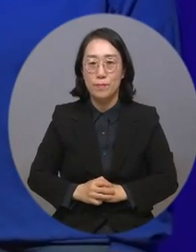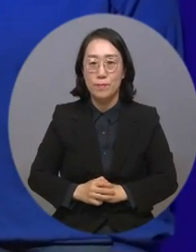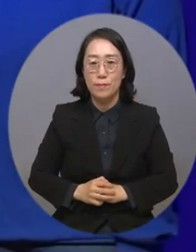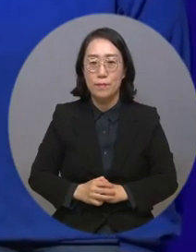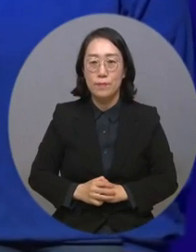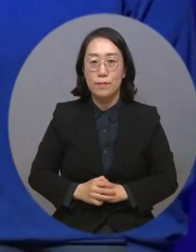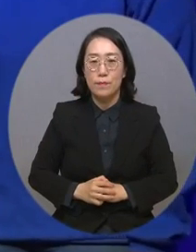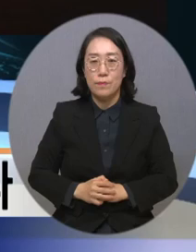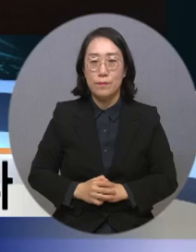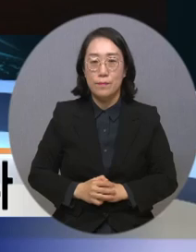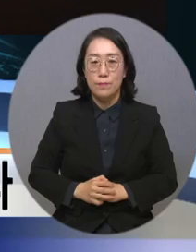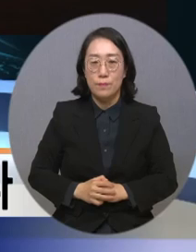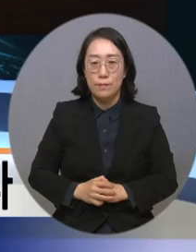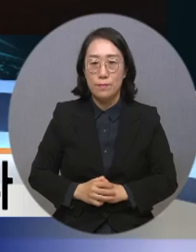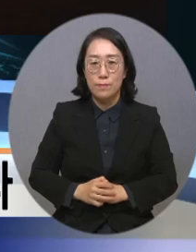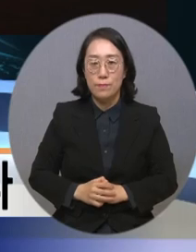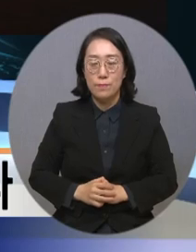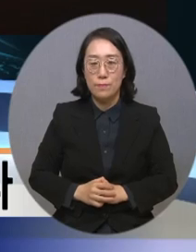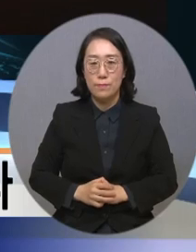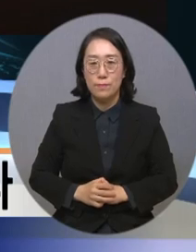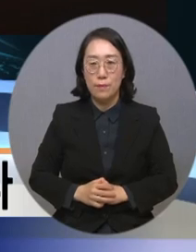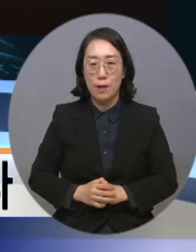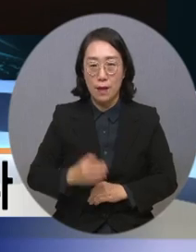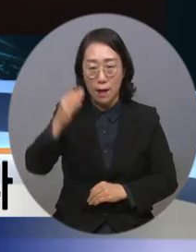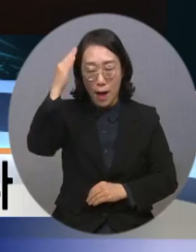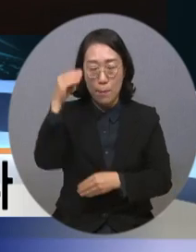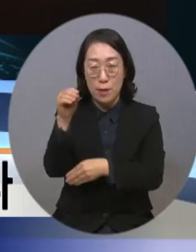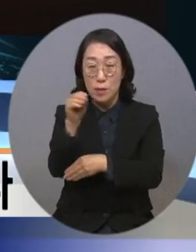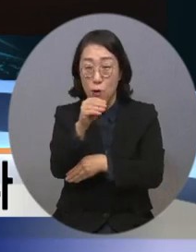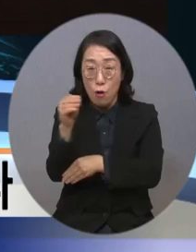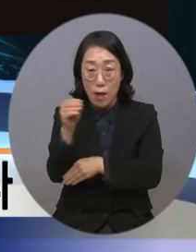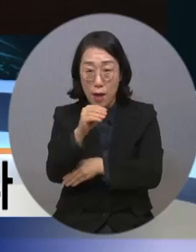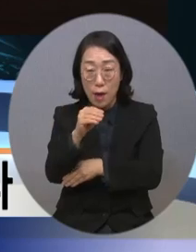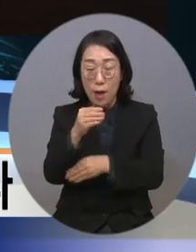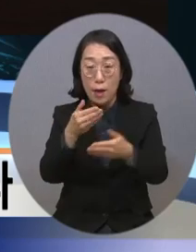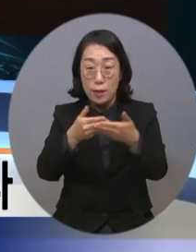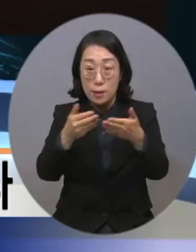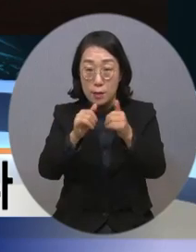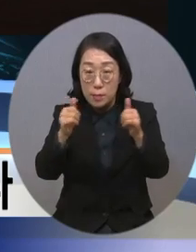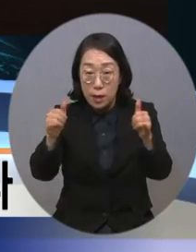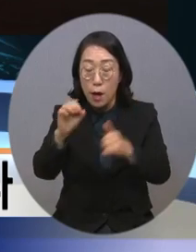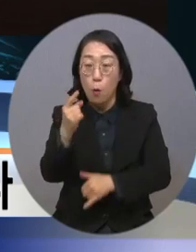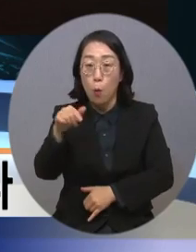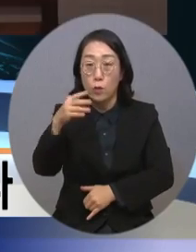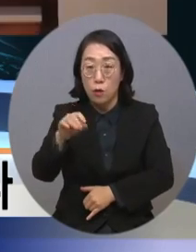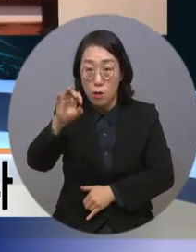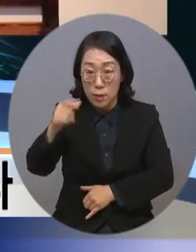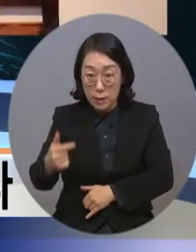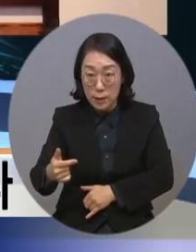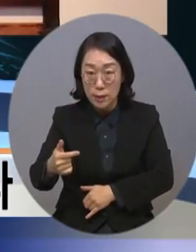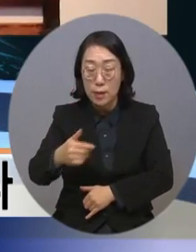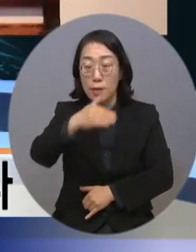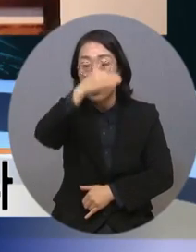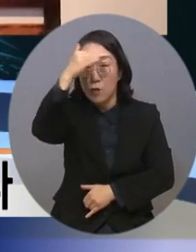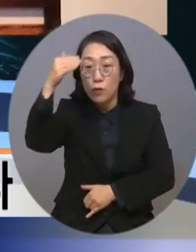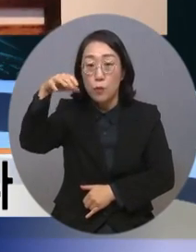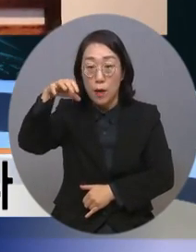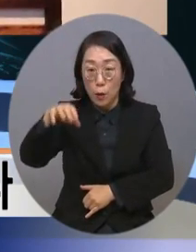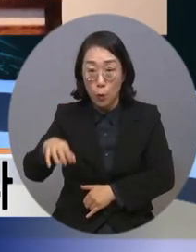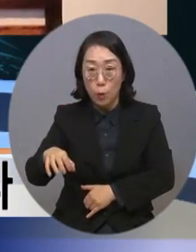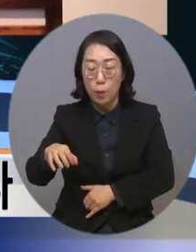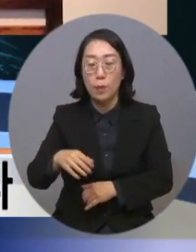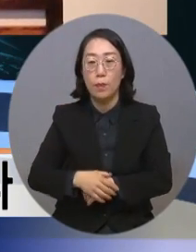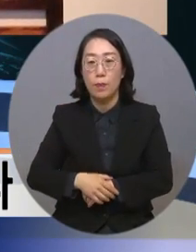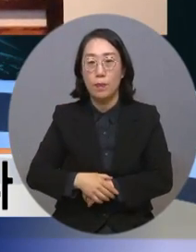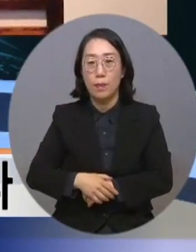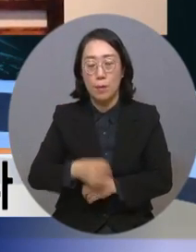조은빈입니다. 서해 전강 예술품으로 새로운 지평을 열고 있는 오정근 작가의 전시회 현장을 이소영